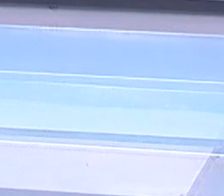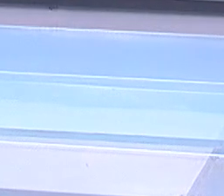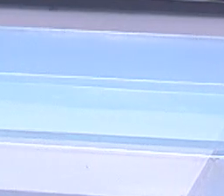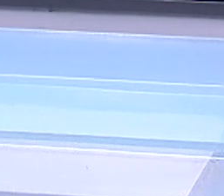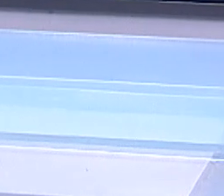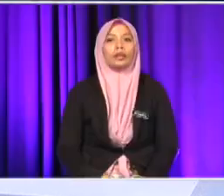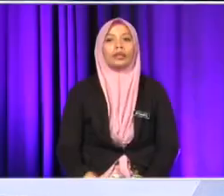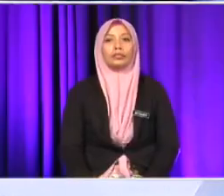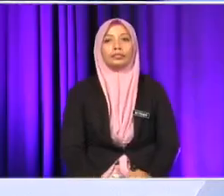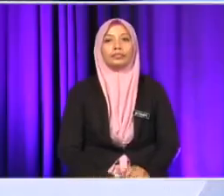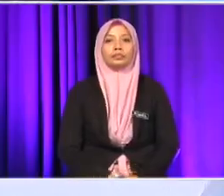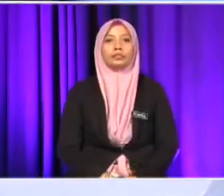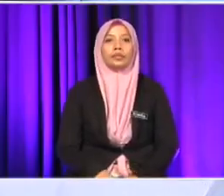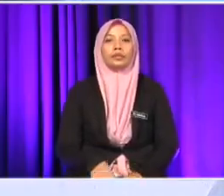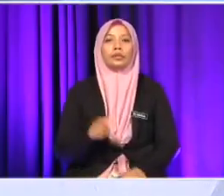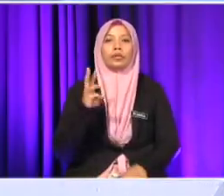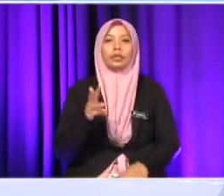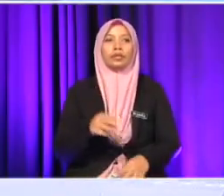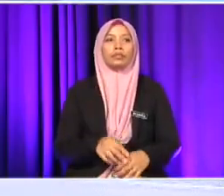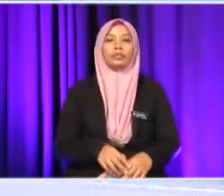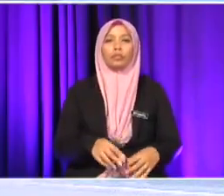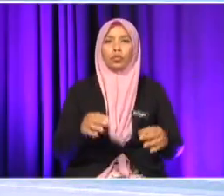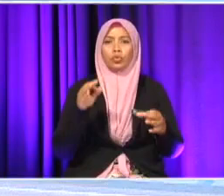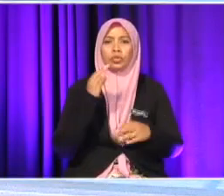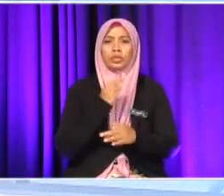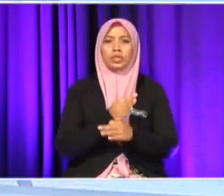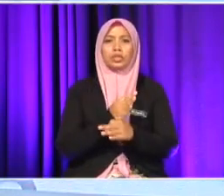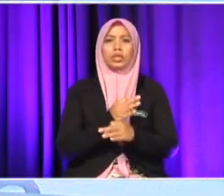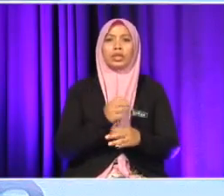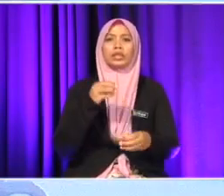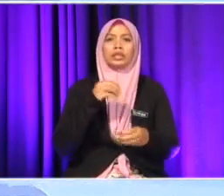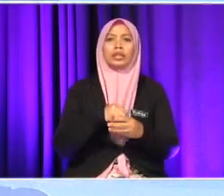Wah ini ada fungsi yang dalam perniagaan aih banyaknya